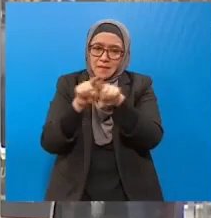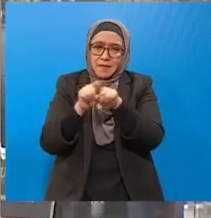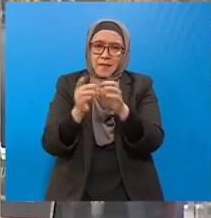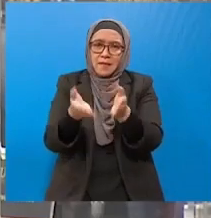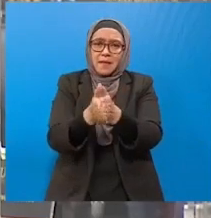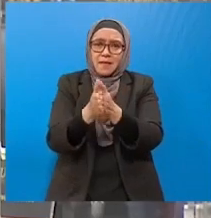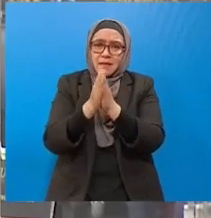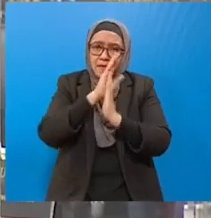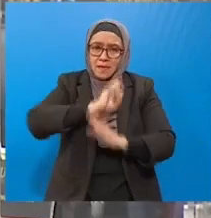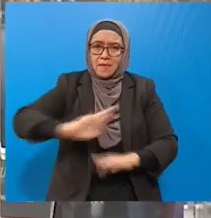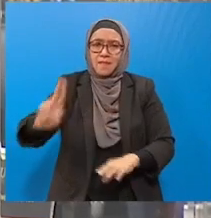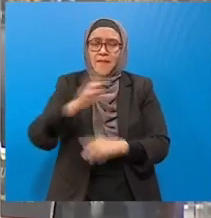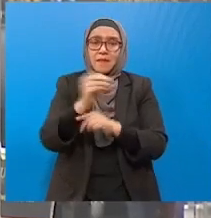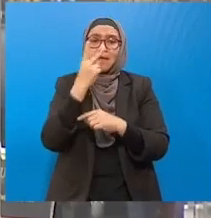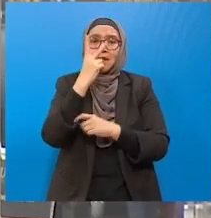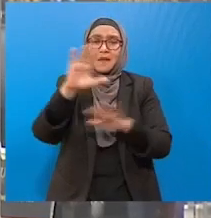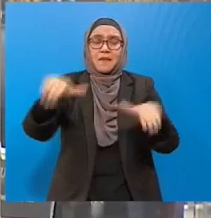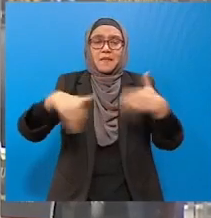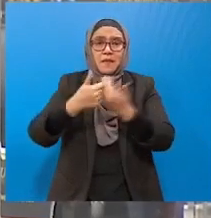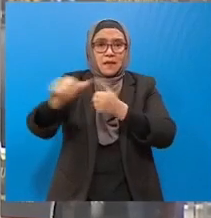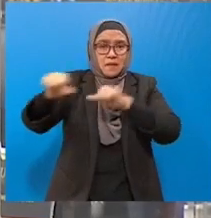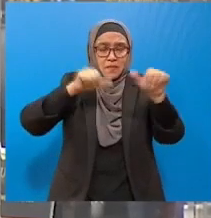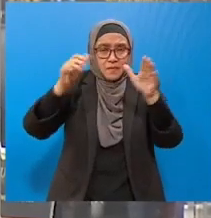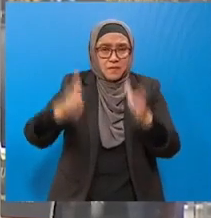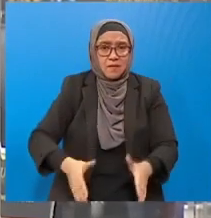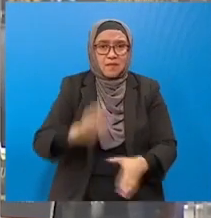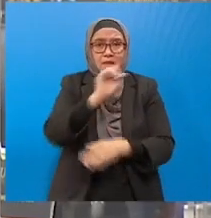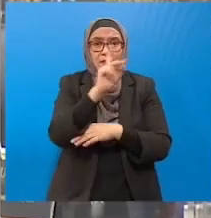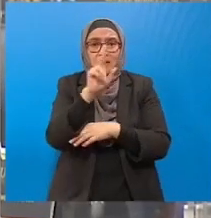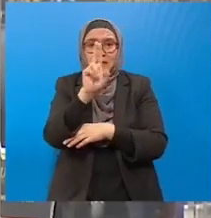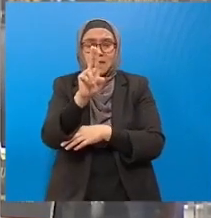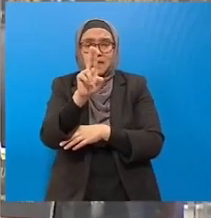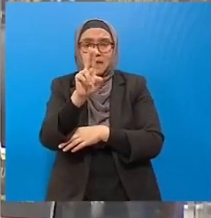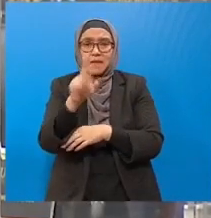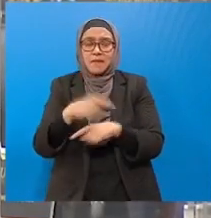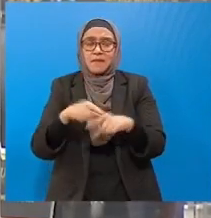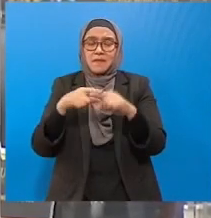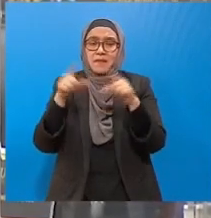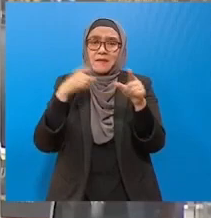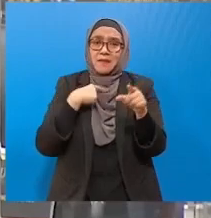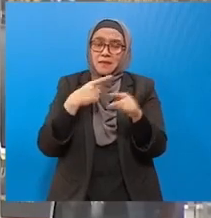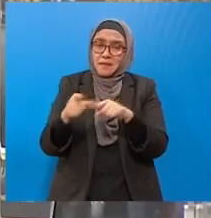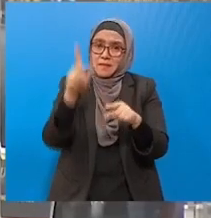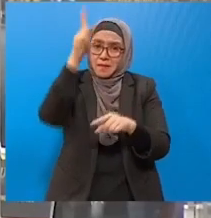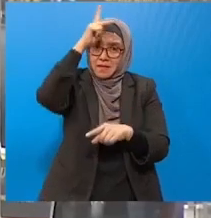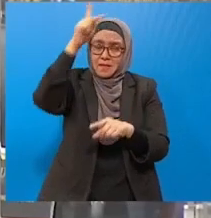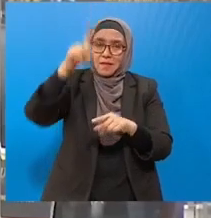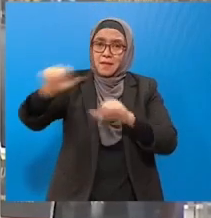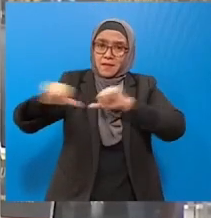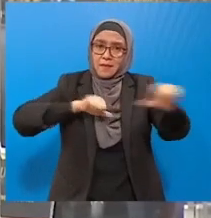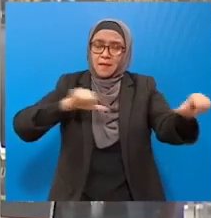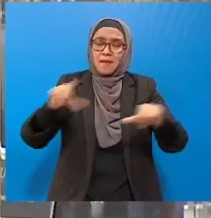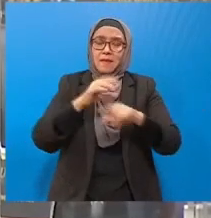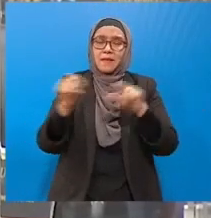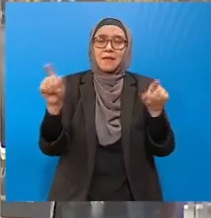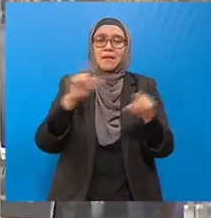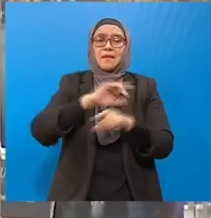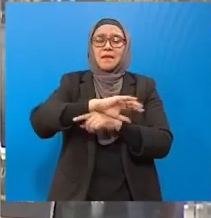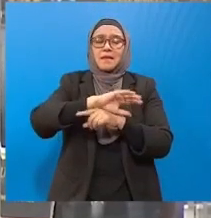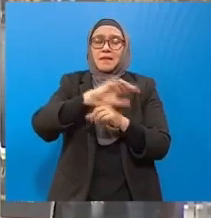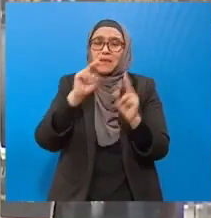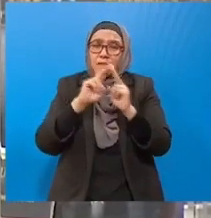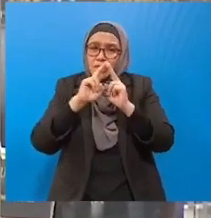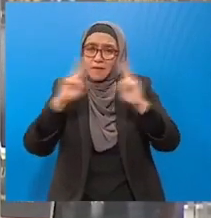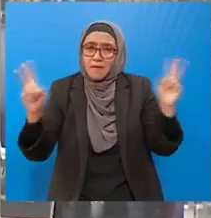bagaimanapun zat Oke di kontan mereka sang aktif bahkan Ahmad berfungsi dan masyarakat enggak kerajaan boleh memperkenalkan inisiatif